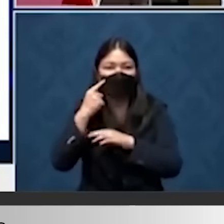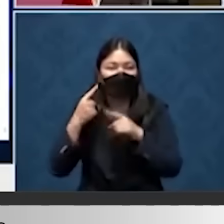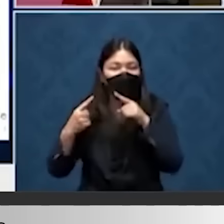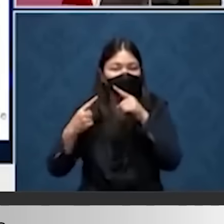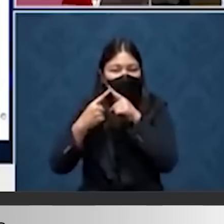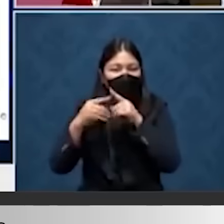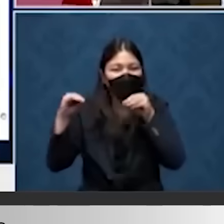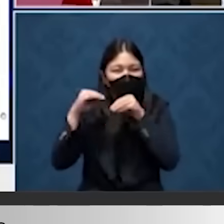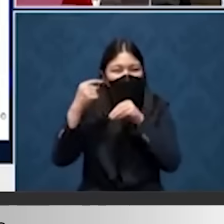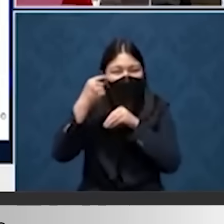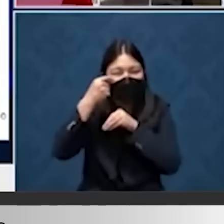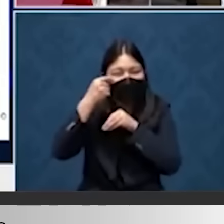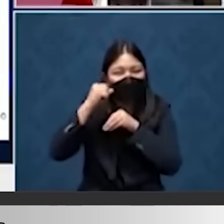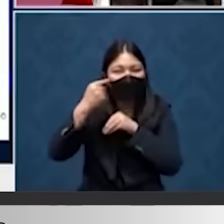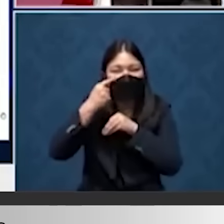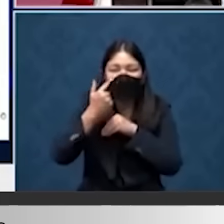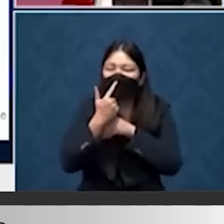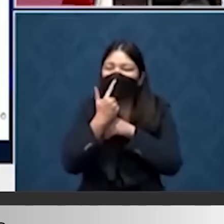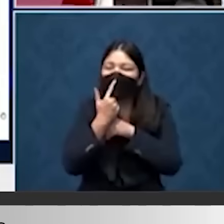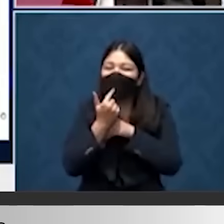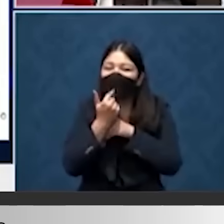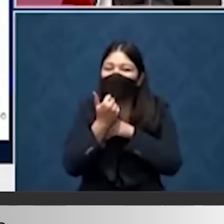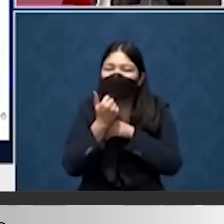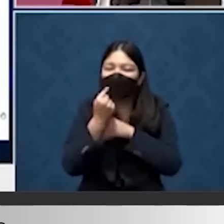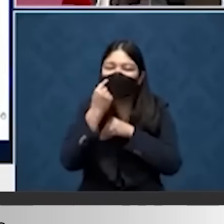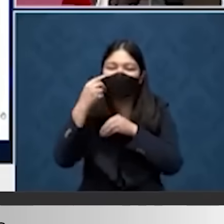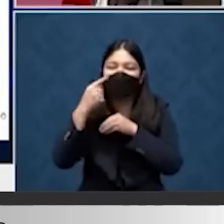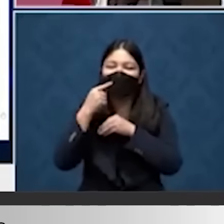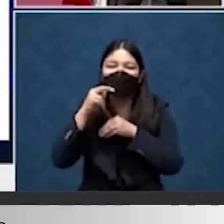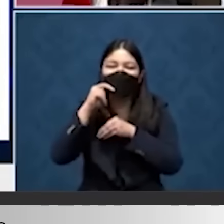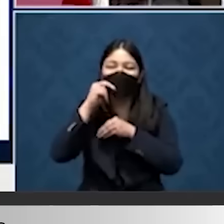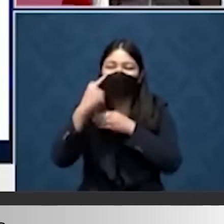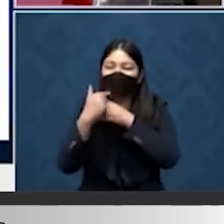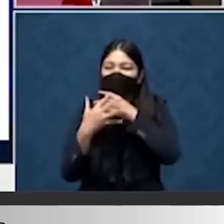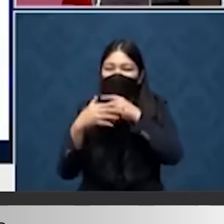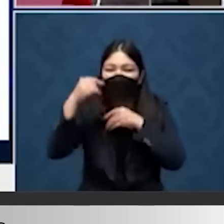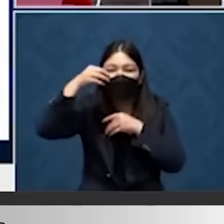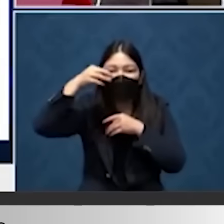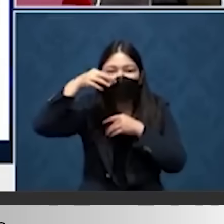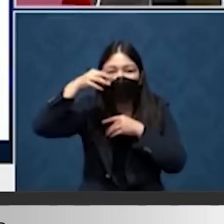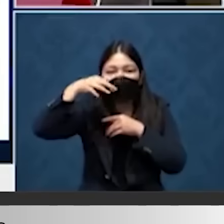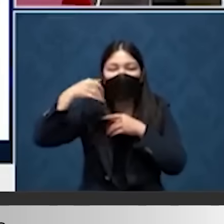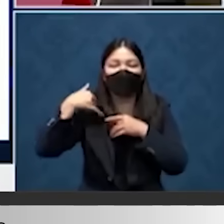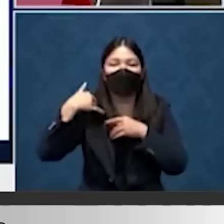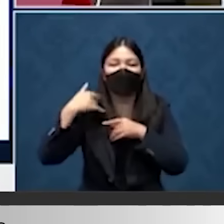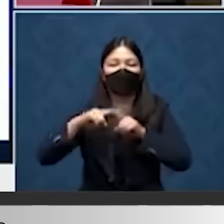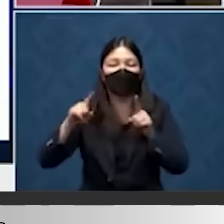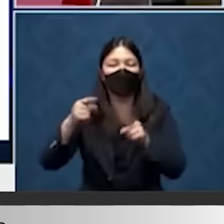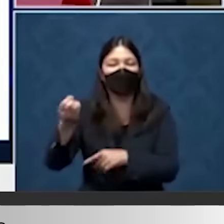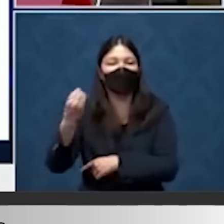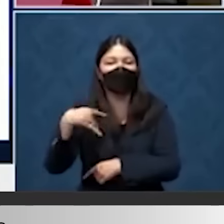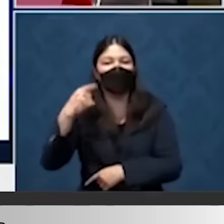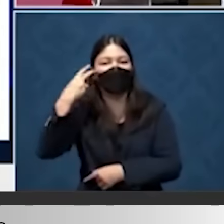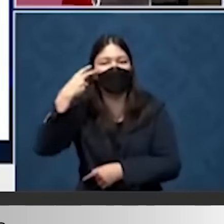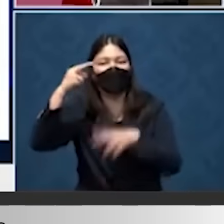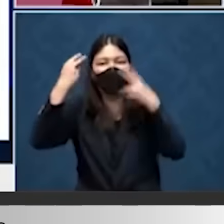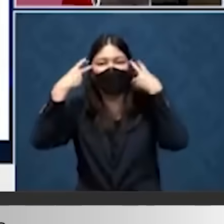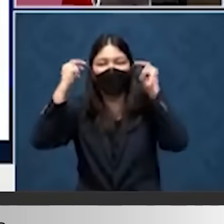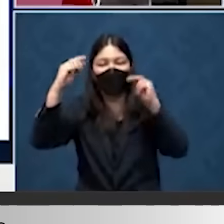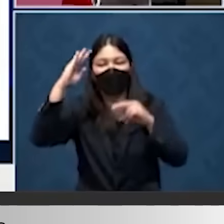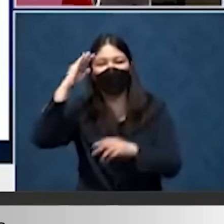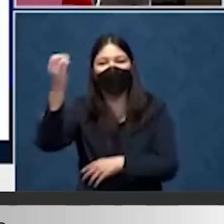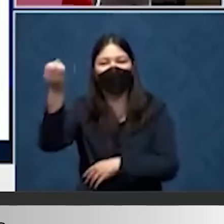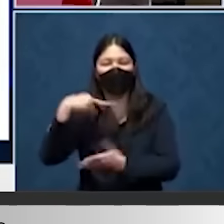ขวามีอาการตาแดงไม่มีเลือดซึมออกมาท่านประธานคะนายกรัฐมนตรีจะอ้างประกาศชุมนุมบริเวณศูนย์ประชุมไม่